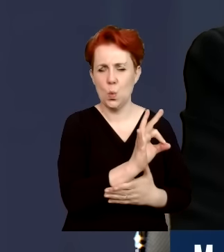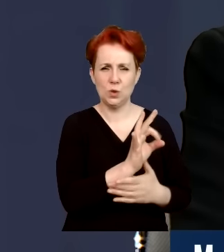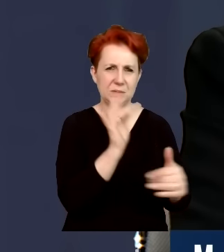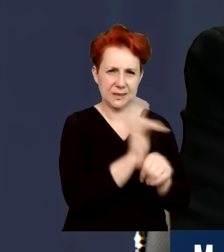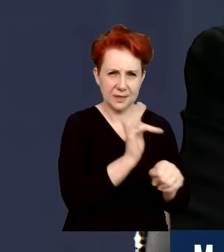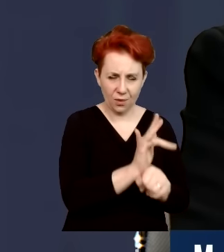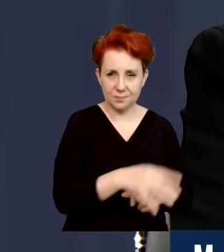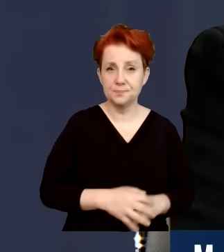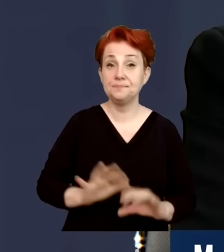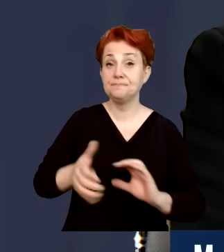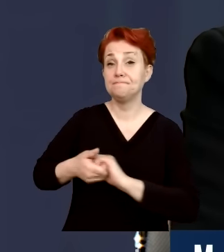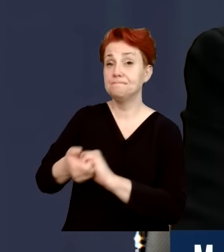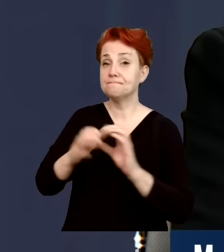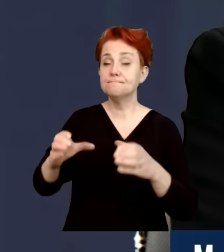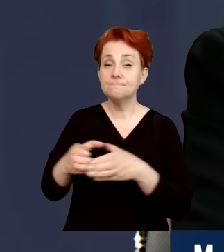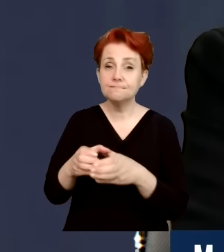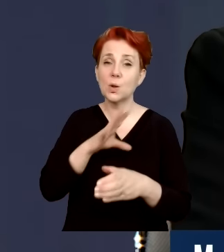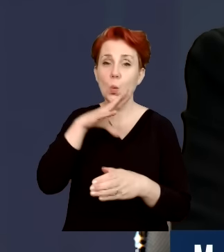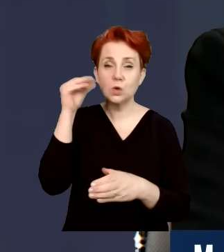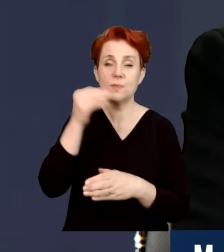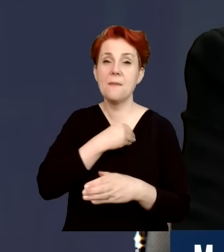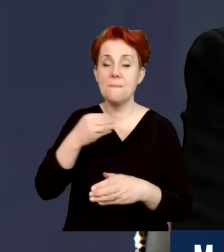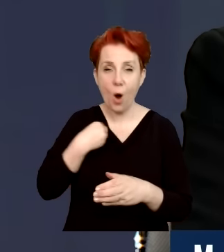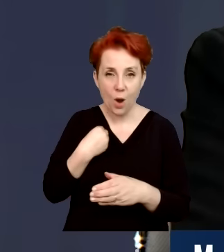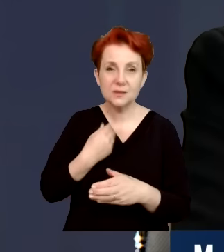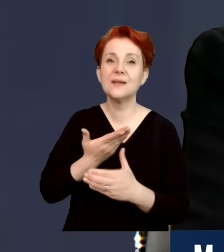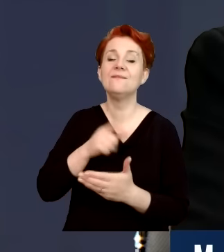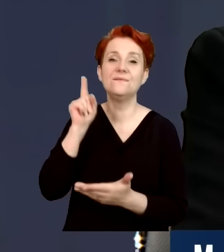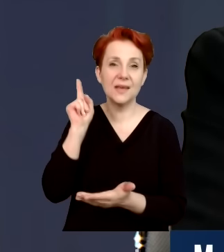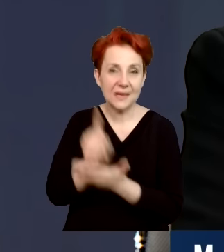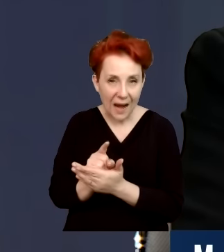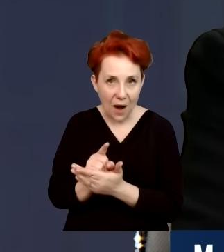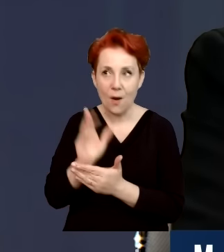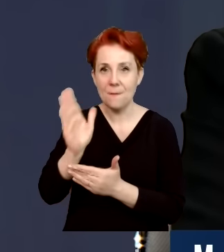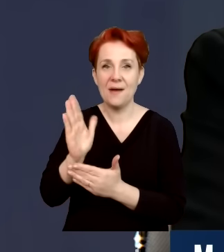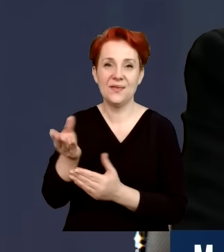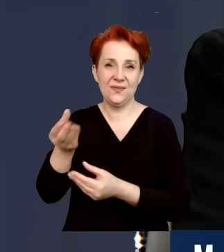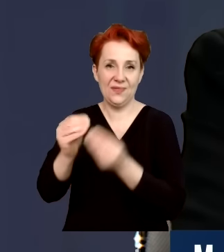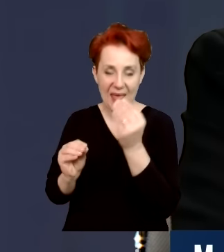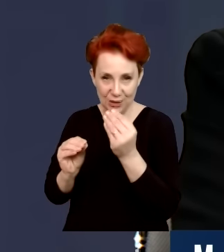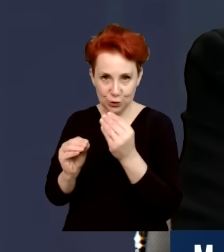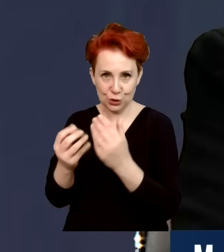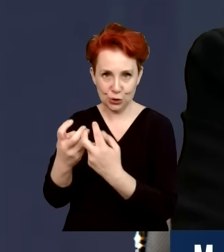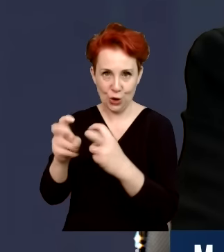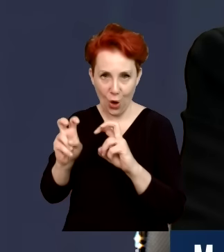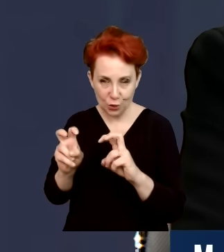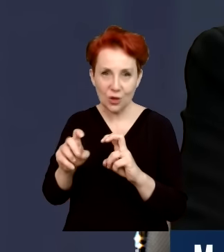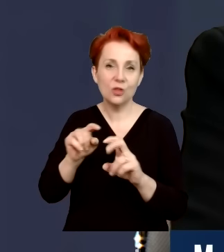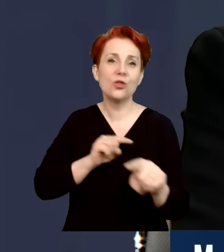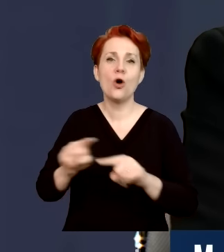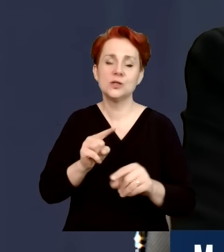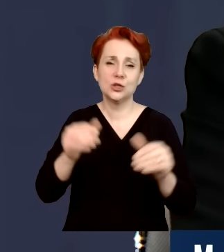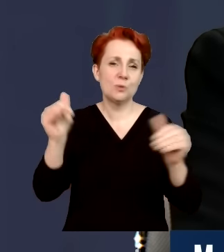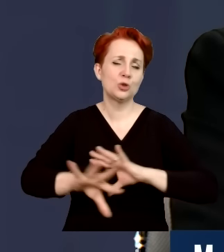koalicja Uśmiechniętej Polski wygrała tutaj, ma większość, to jeszcze nie oznacza się, że mają możliwość robienia